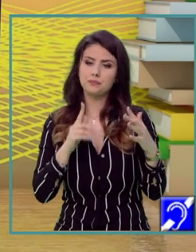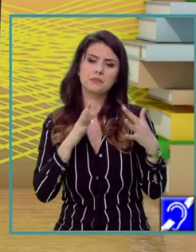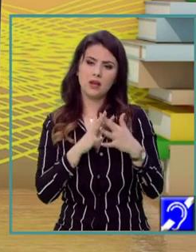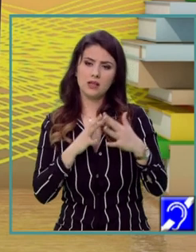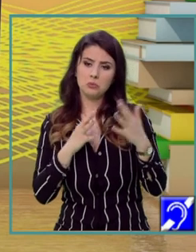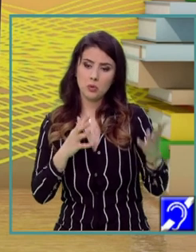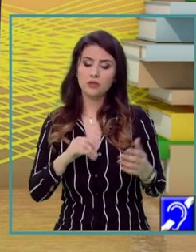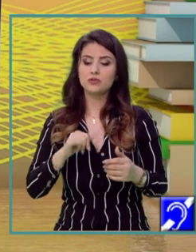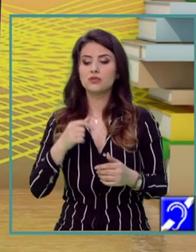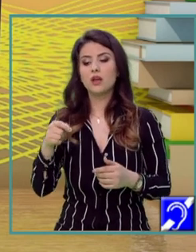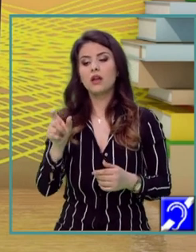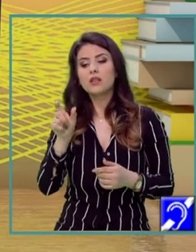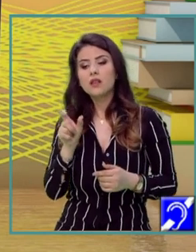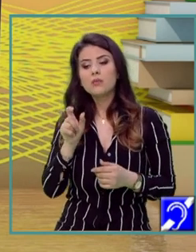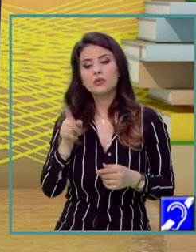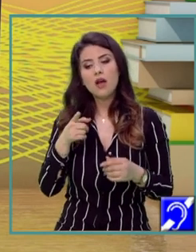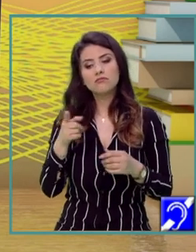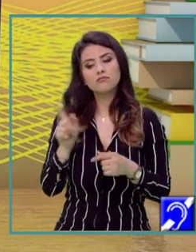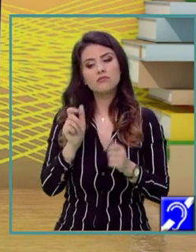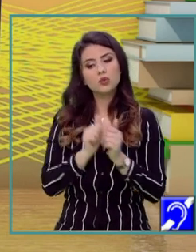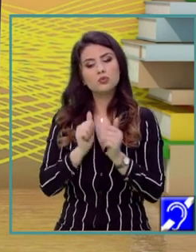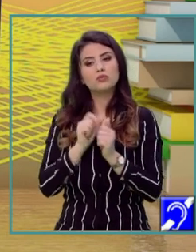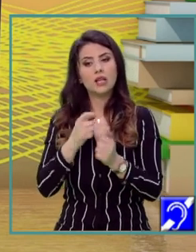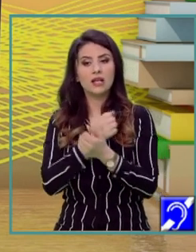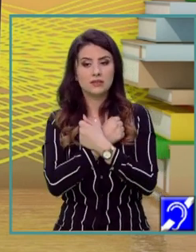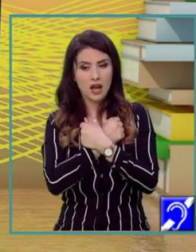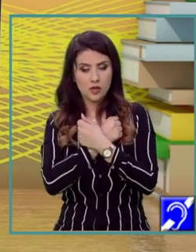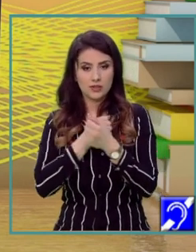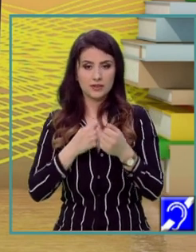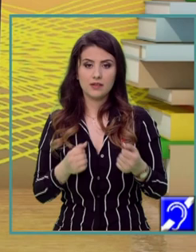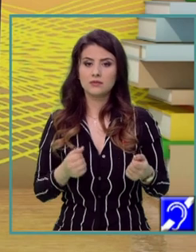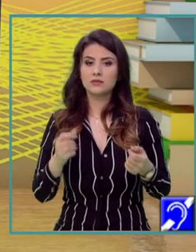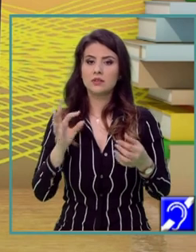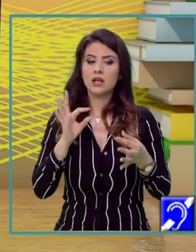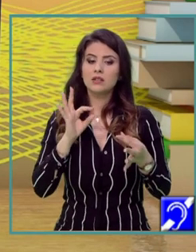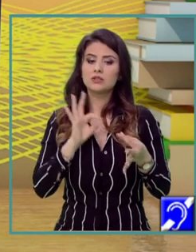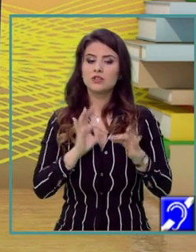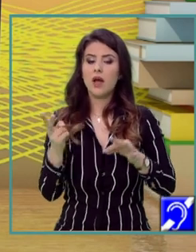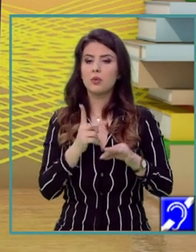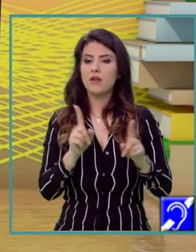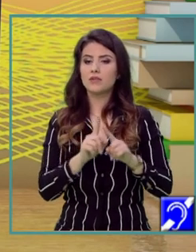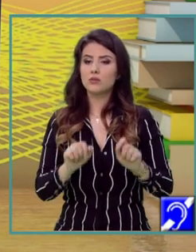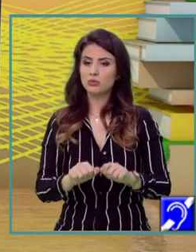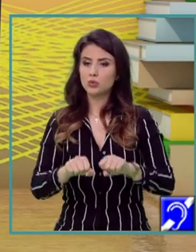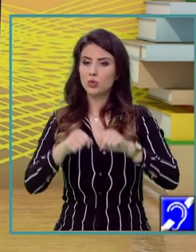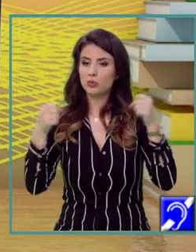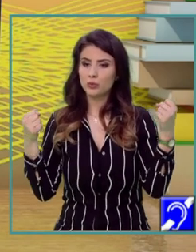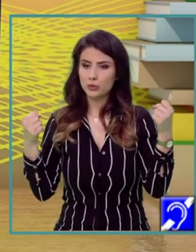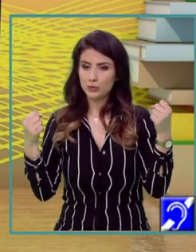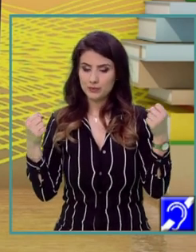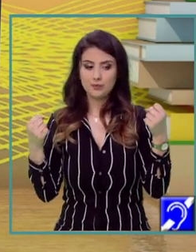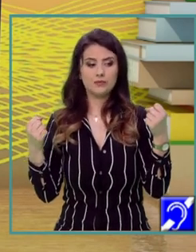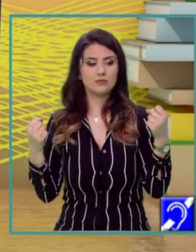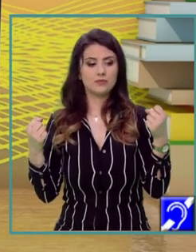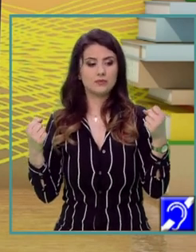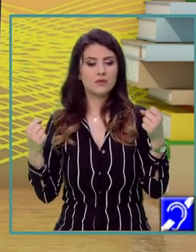al relației de dragoste până la urmă Chiar și în ceea ce ruptura din dintre primul și al doilea capitol evidențiază